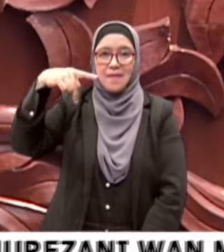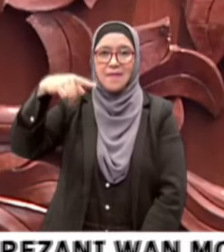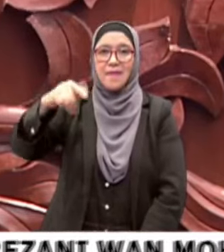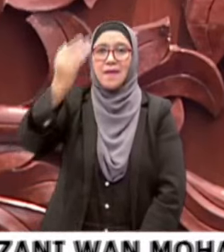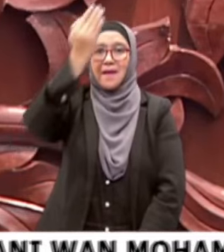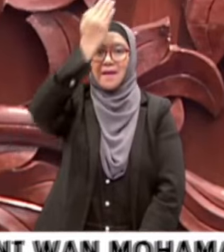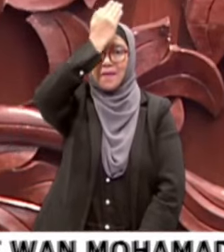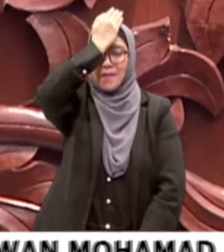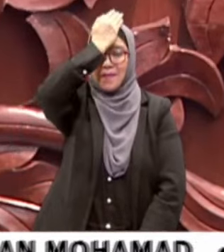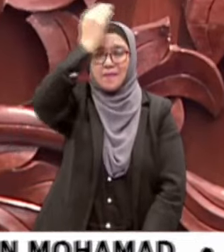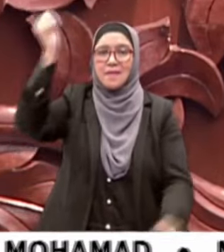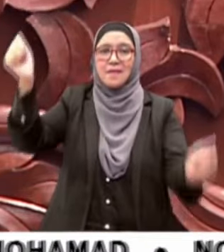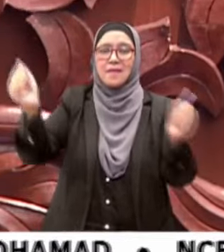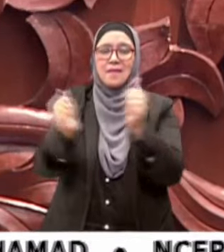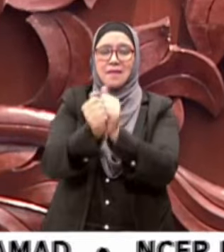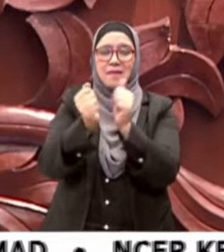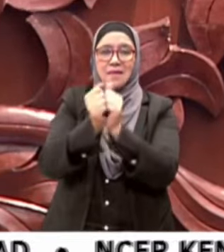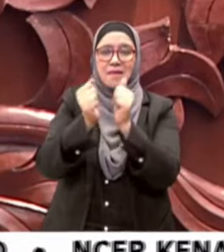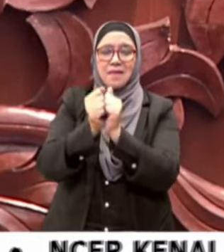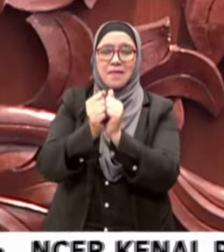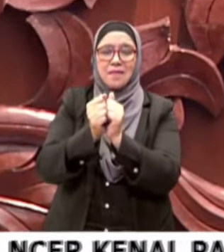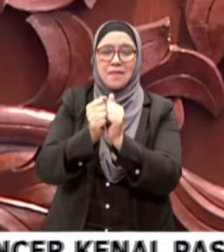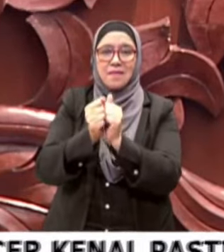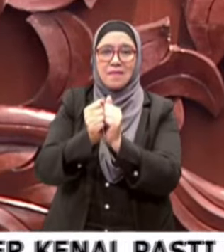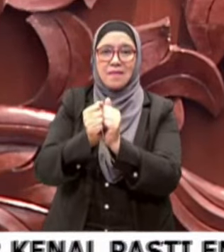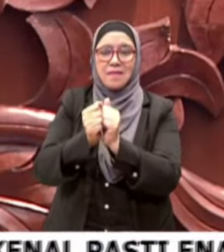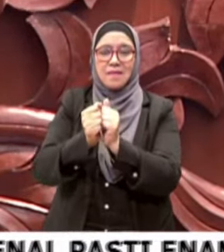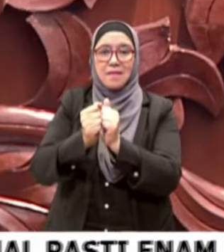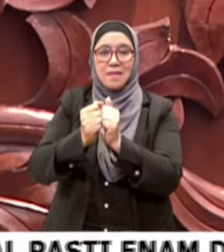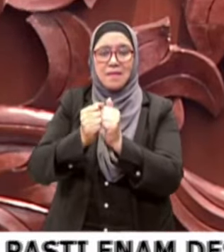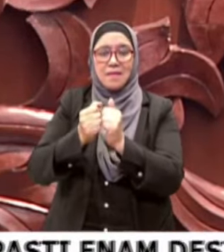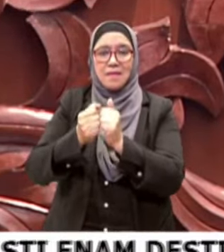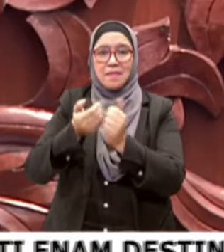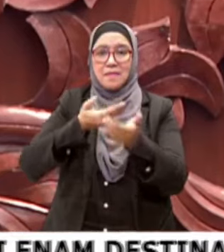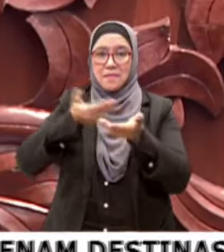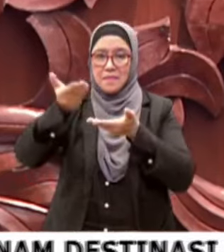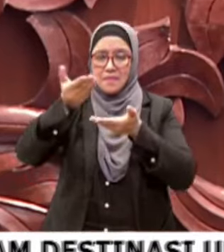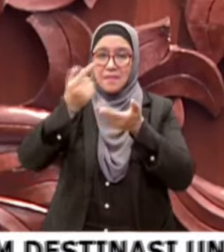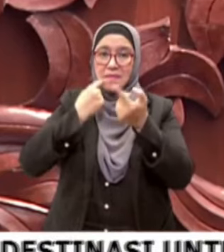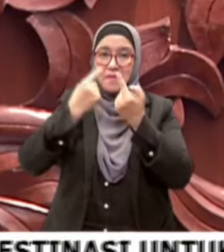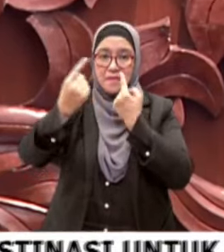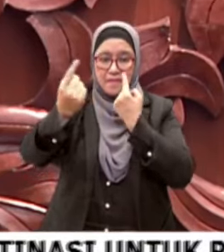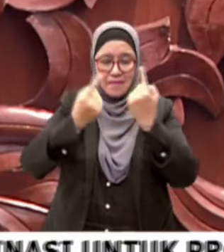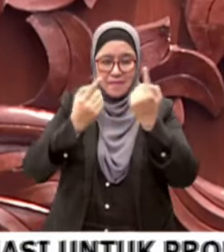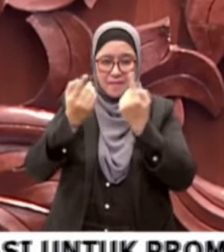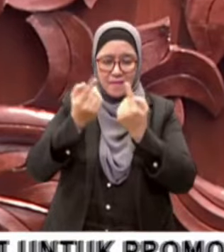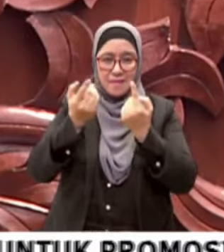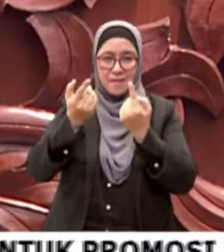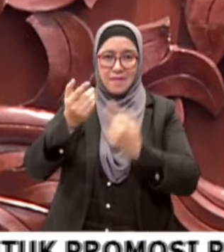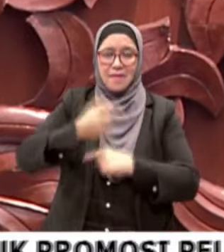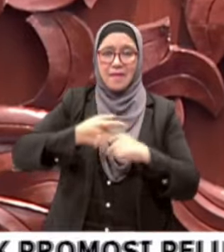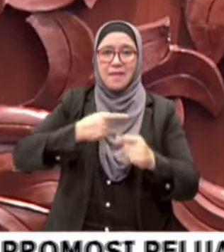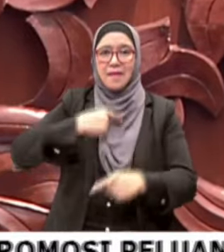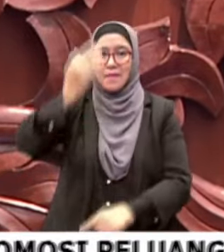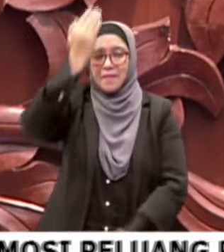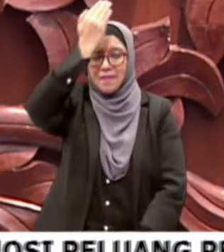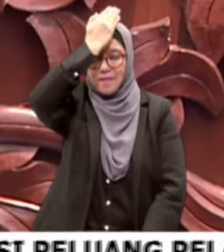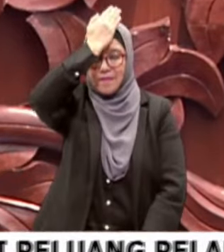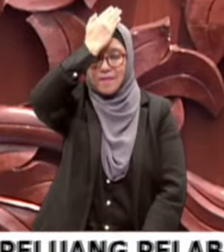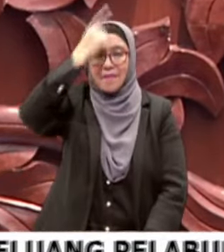Kurnia Baginda telah berkenan menyampaikan kisah di Raja dalam saya telah menerima